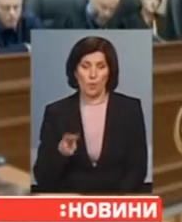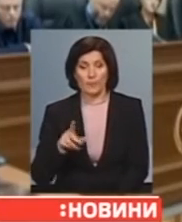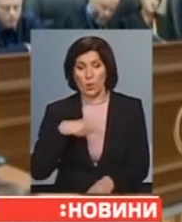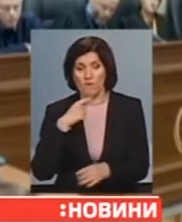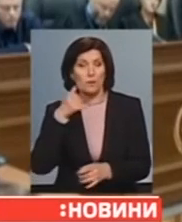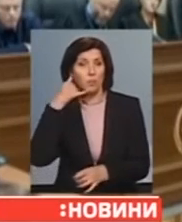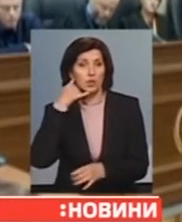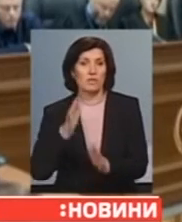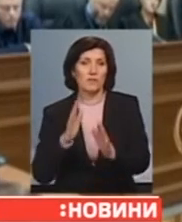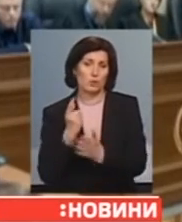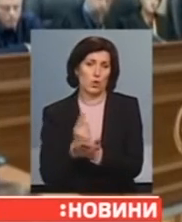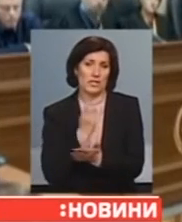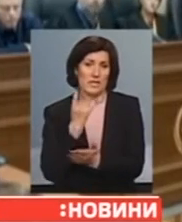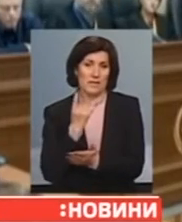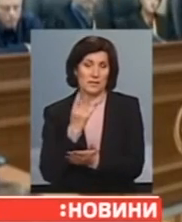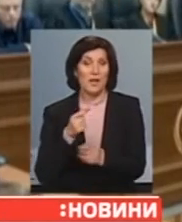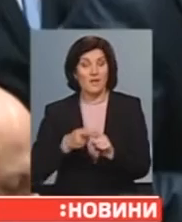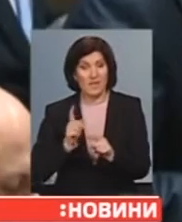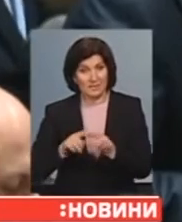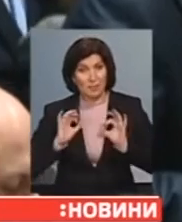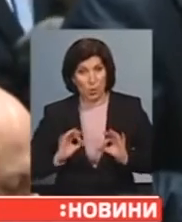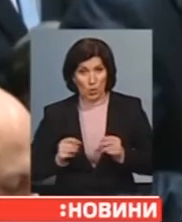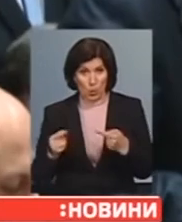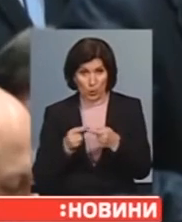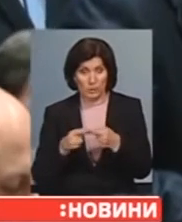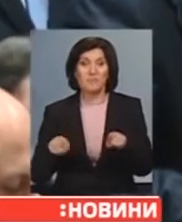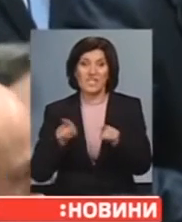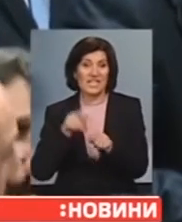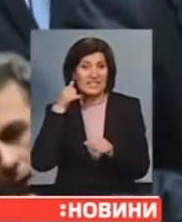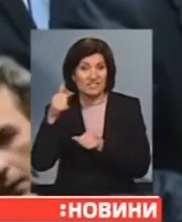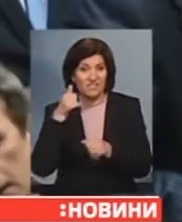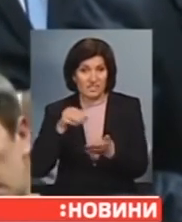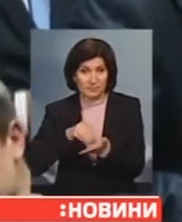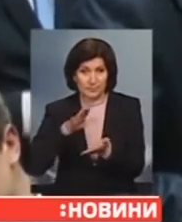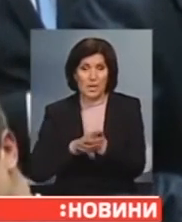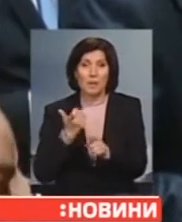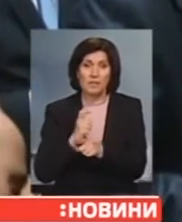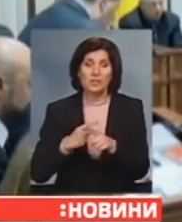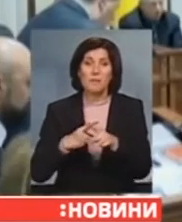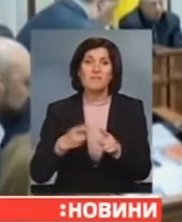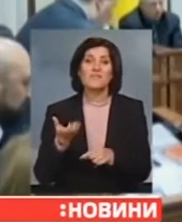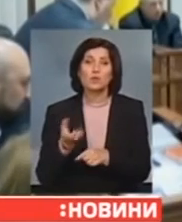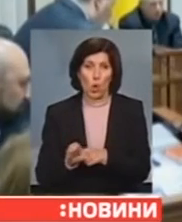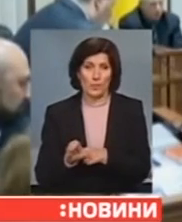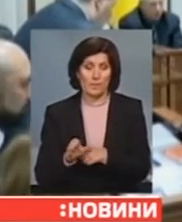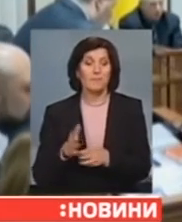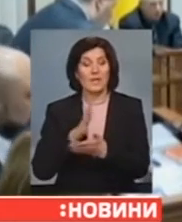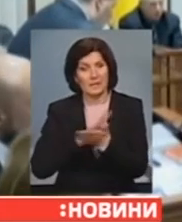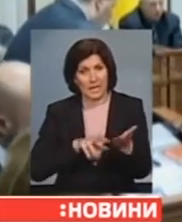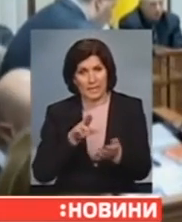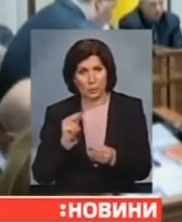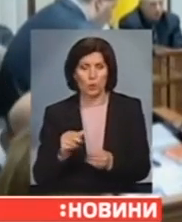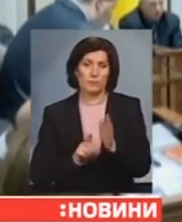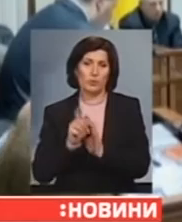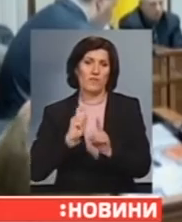Говорив телефоном лише один раз. На це прокурор уточнив, таких дзвінків зафіксовано більше як півсотні. Далі Янукович